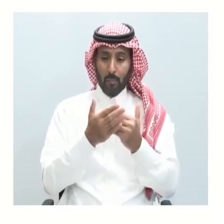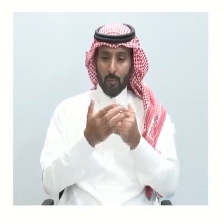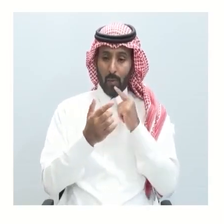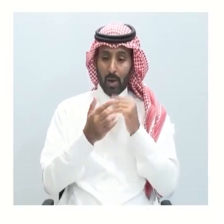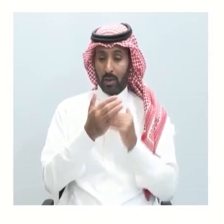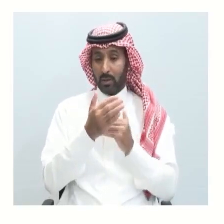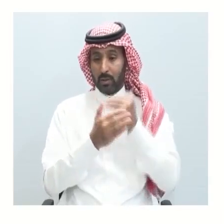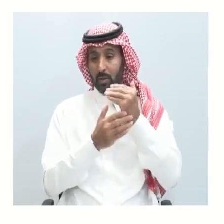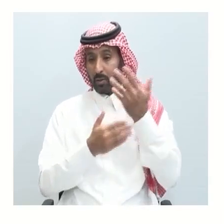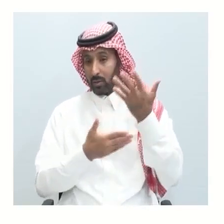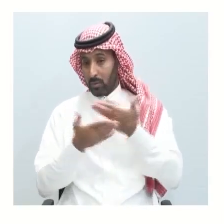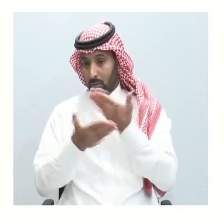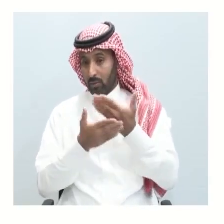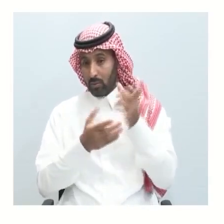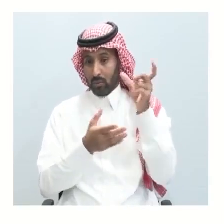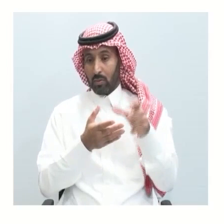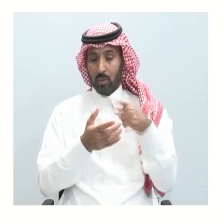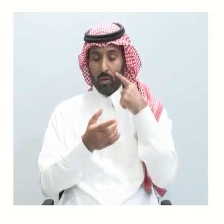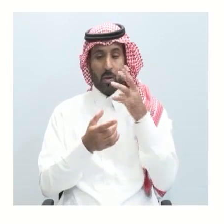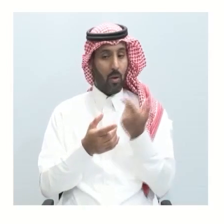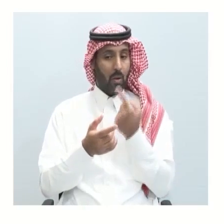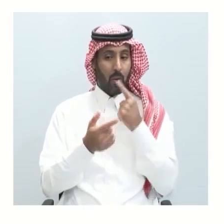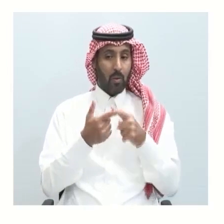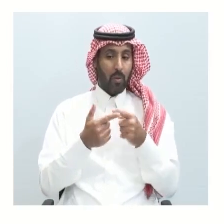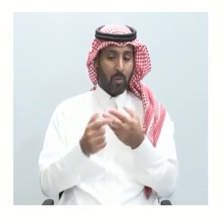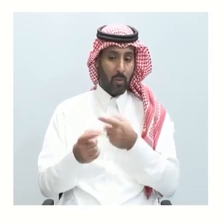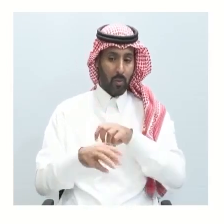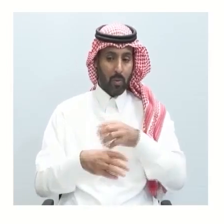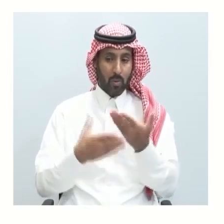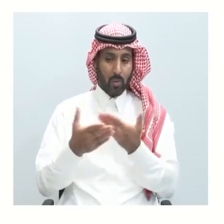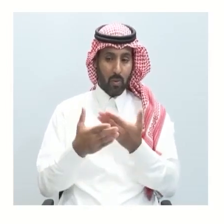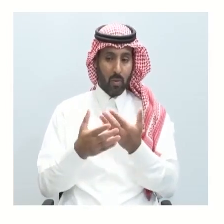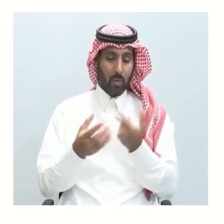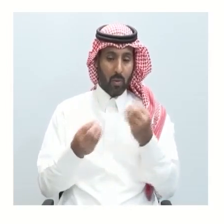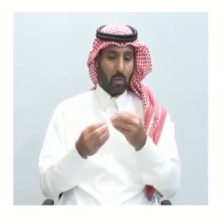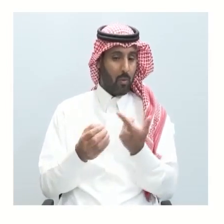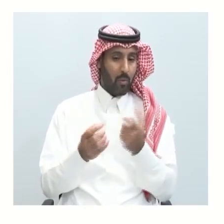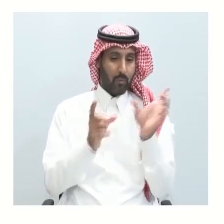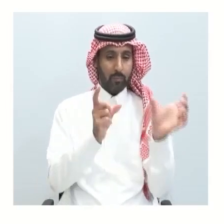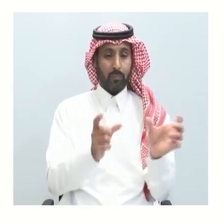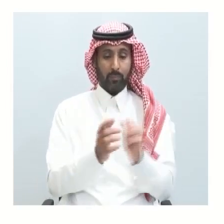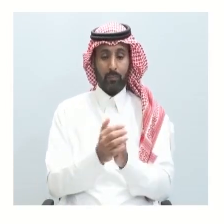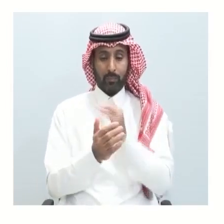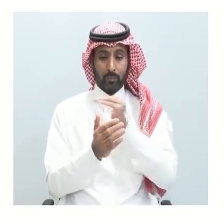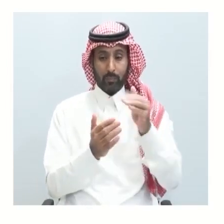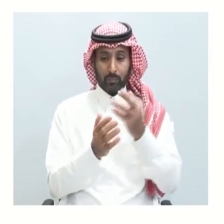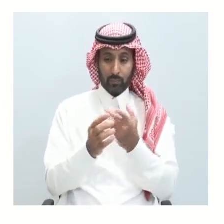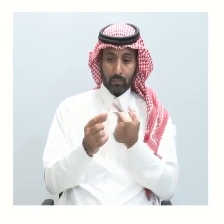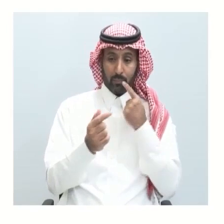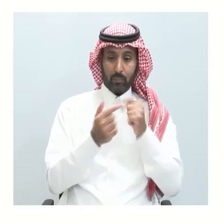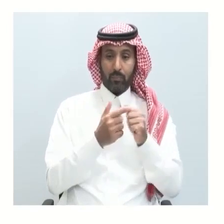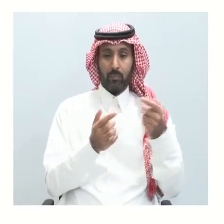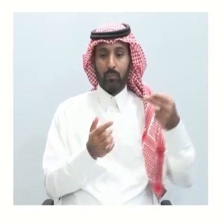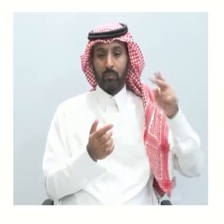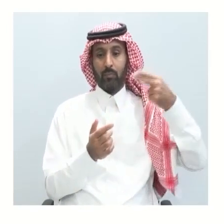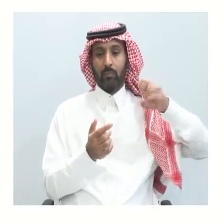المتفاعلات في المقام، حدد أين النواتج وحدد أين المتفاعلات، هذه هي النواتج، يوديد